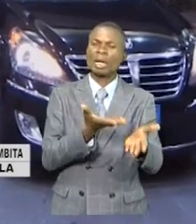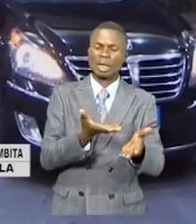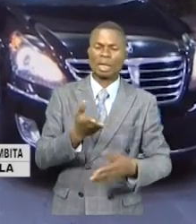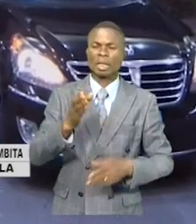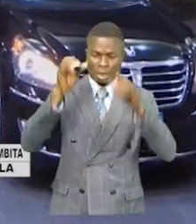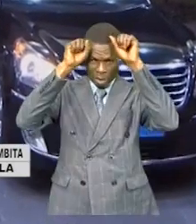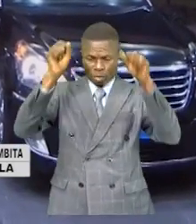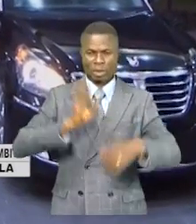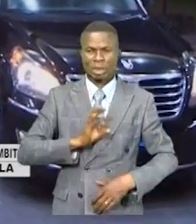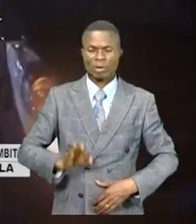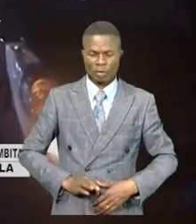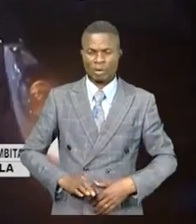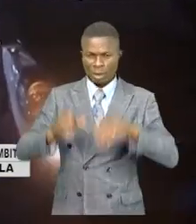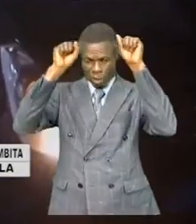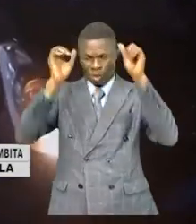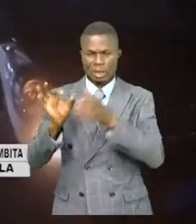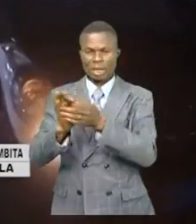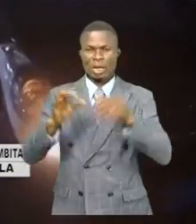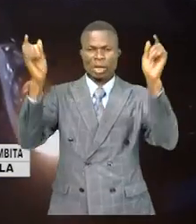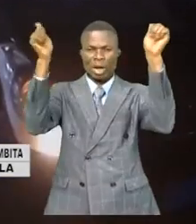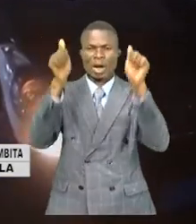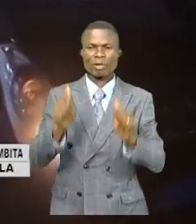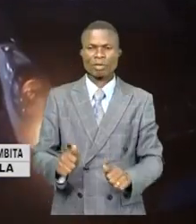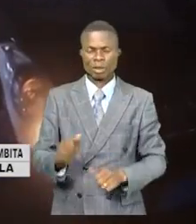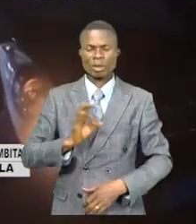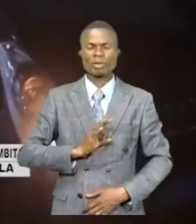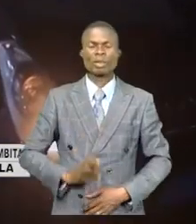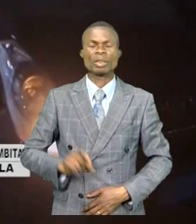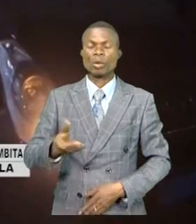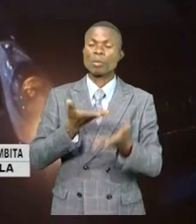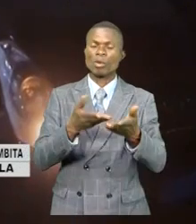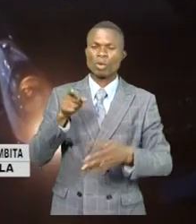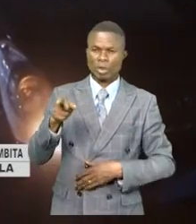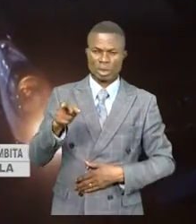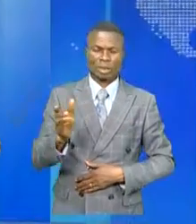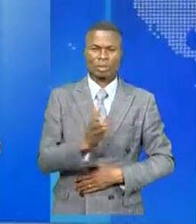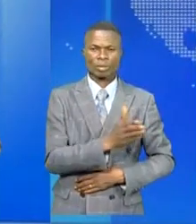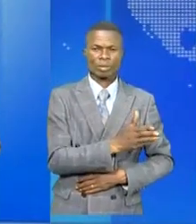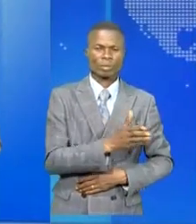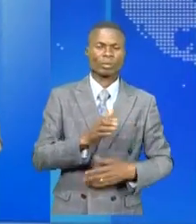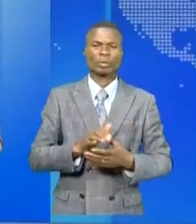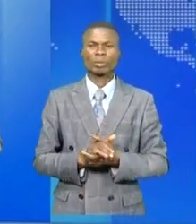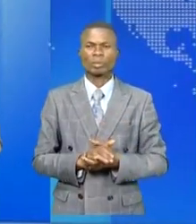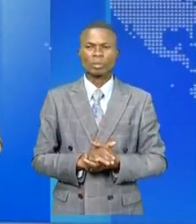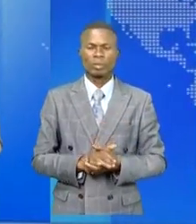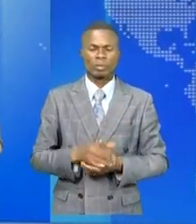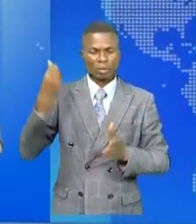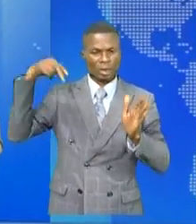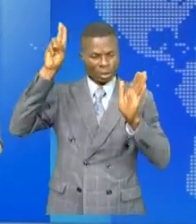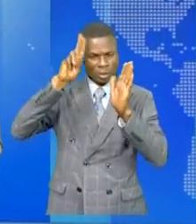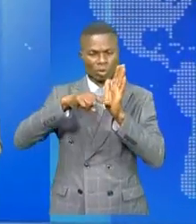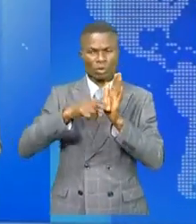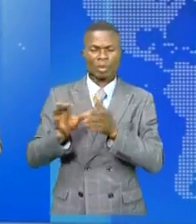République, président en exercice de l'Union africaine, Félix-Antoine Tshisekedi Tshilombo. Le gouvernement de